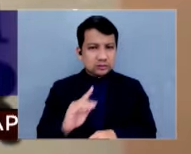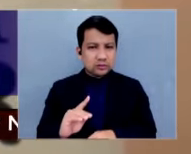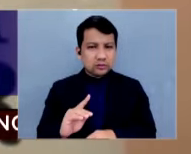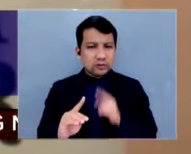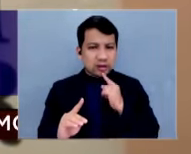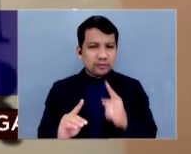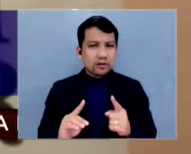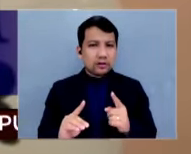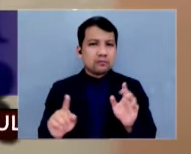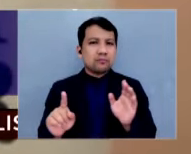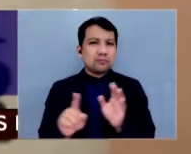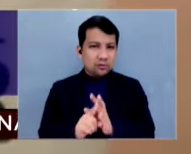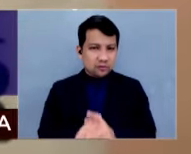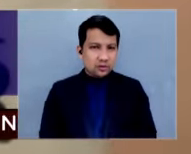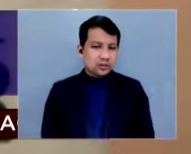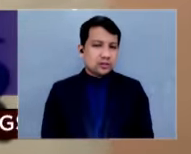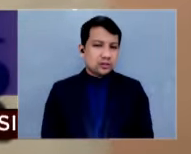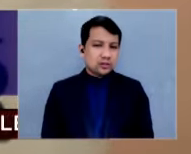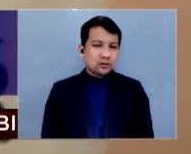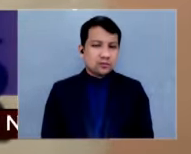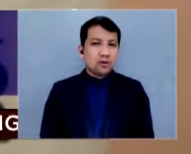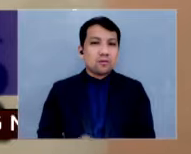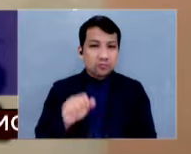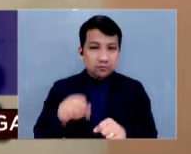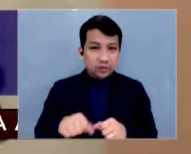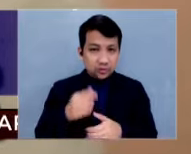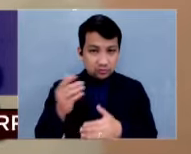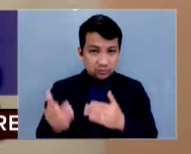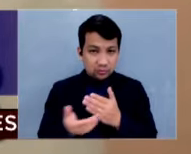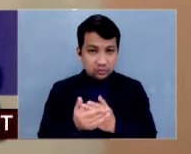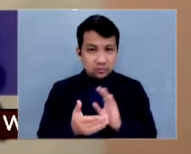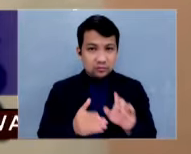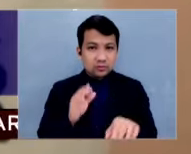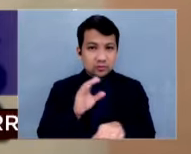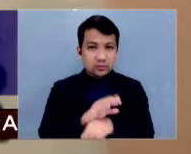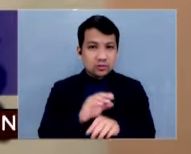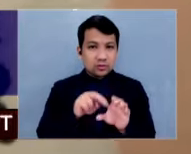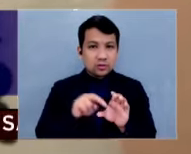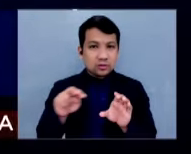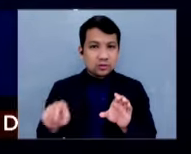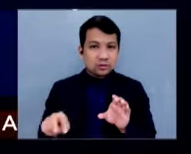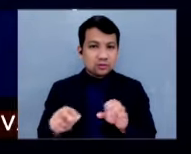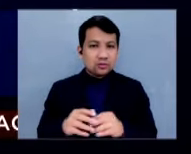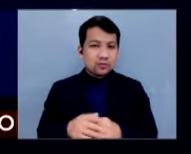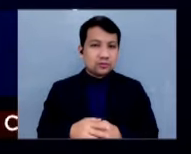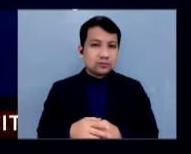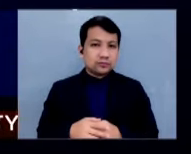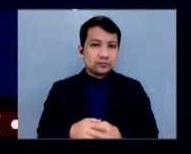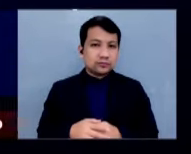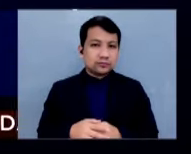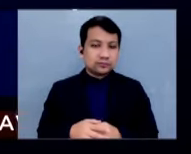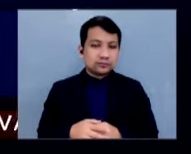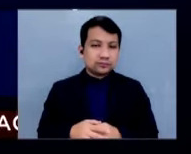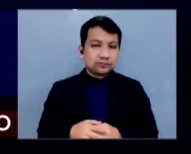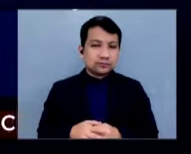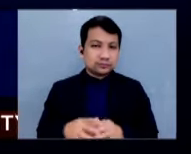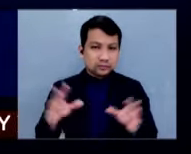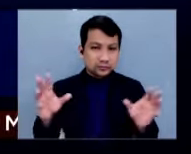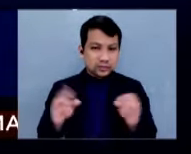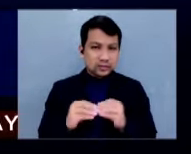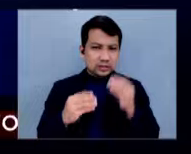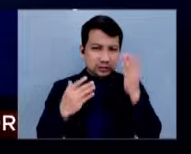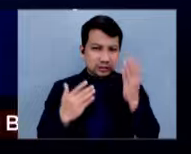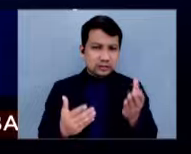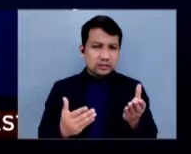yan. Makakasuhan po kayo pag pinilit niyo pong pababain yung pasahero po ninyo. Umabot din daw sa puntong pati